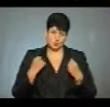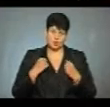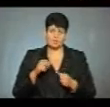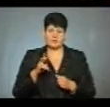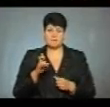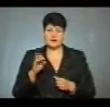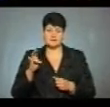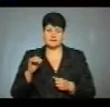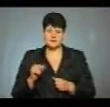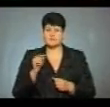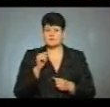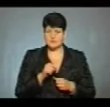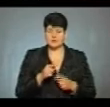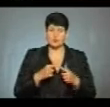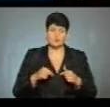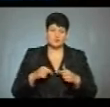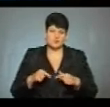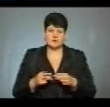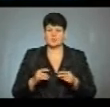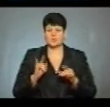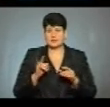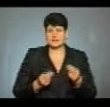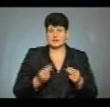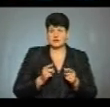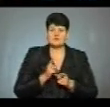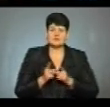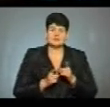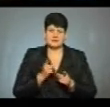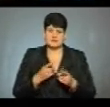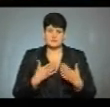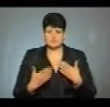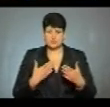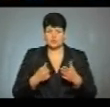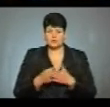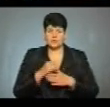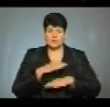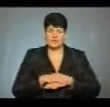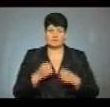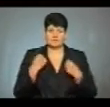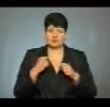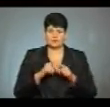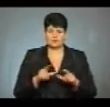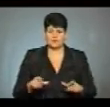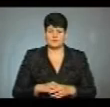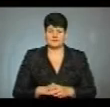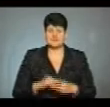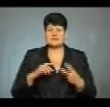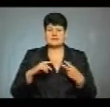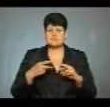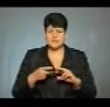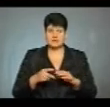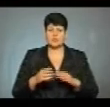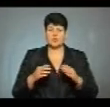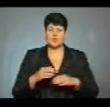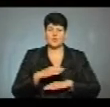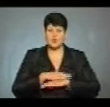Бензал. За його словами, організували круті ігри, щоб змінити підхід до уроків фізкультури у школі. Замінити урок фізкультури,